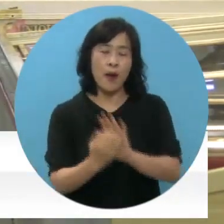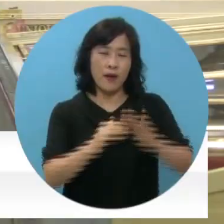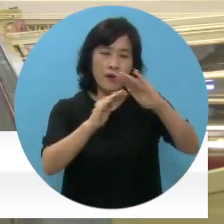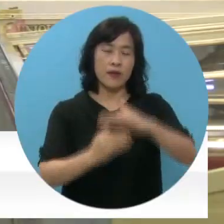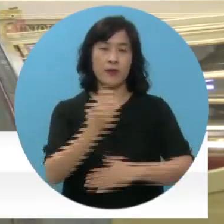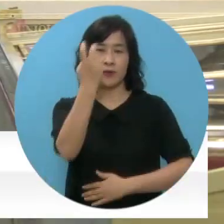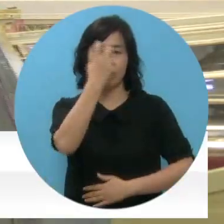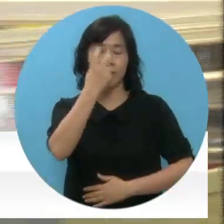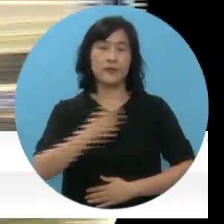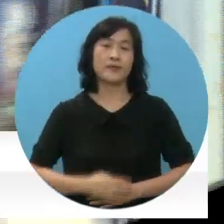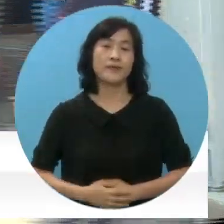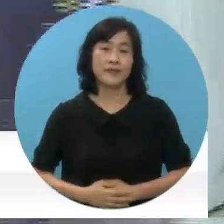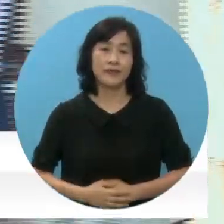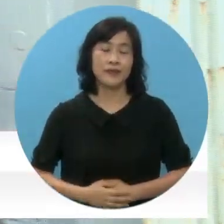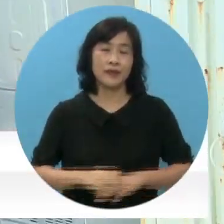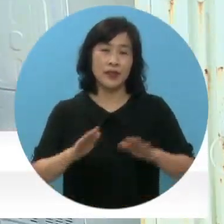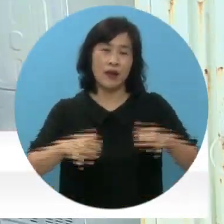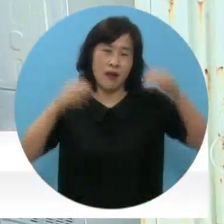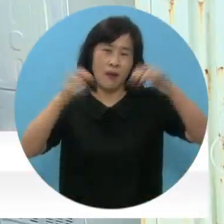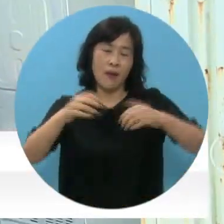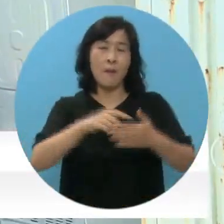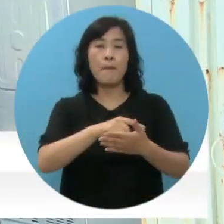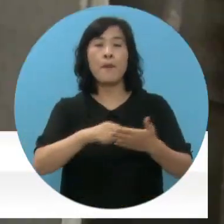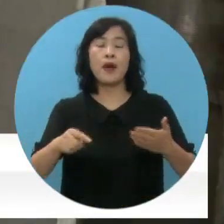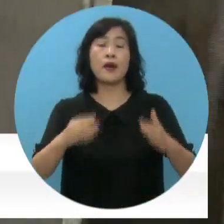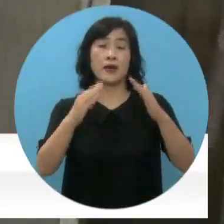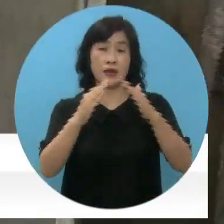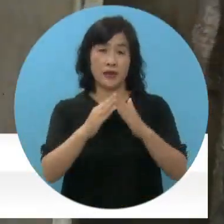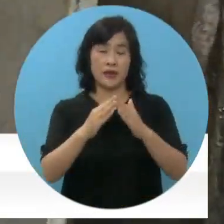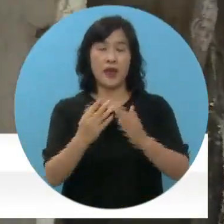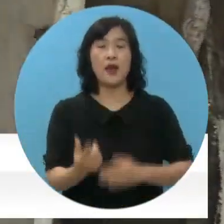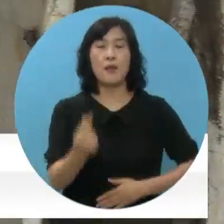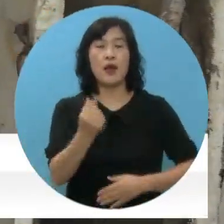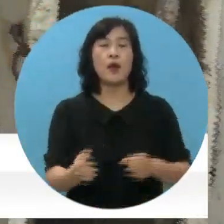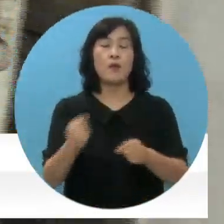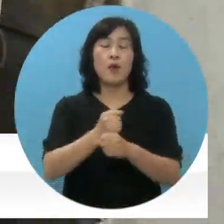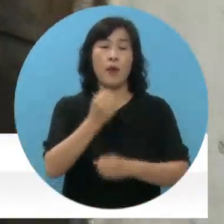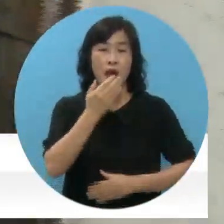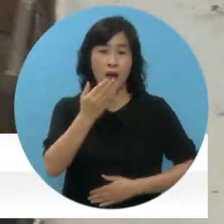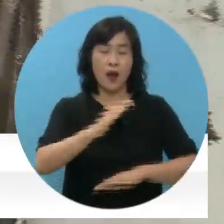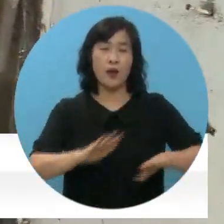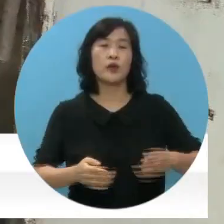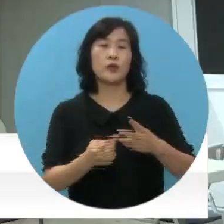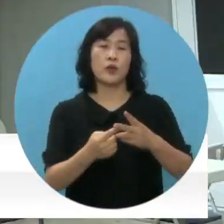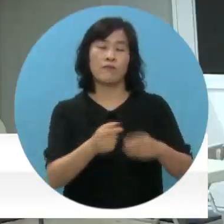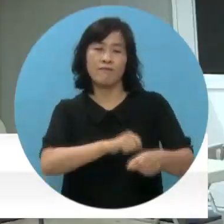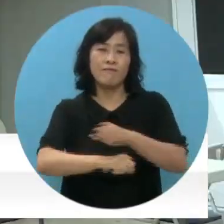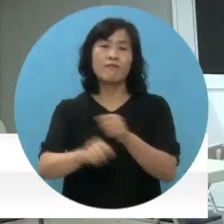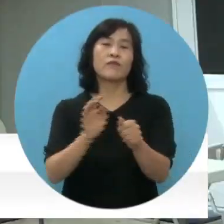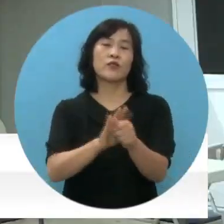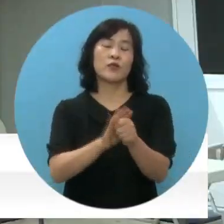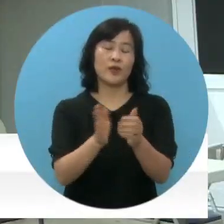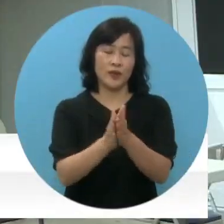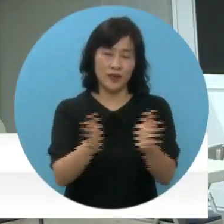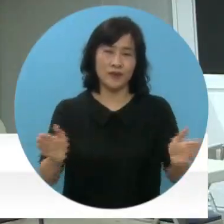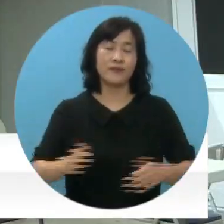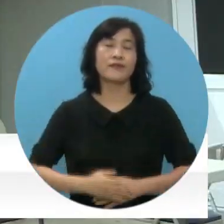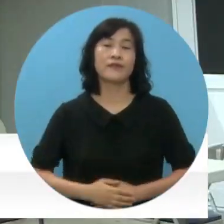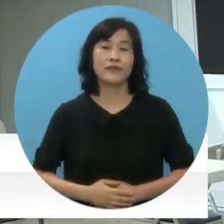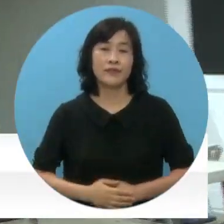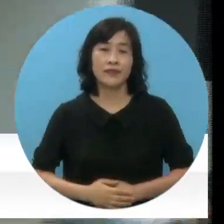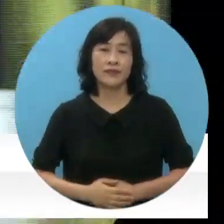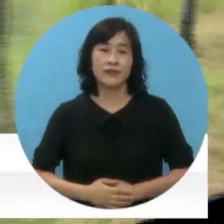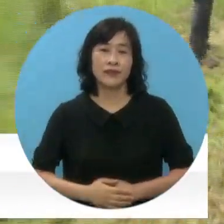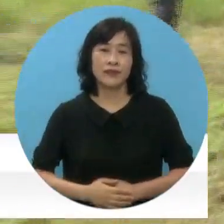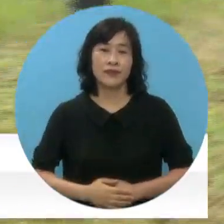방역 실태를 점검합니다. 최근 집중호우로 피해를 입은 주택이 하루빨리 복구되도록 전남도가 적극적인 지원에